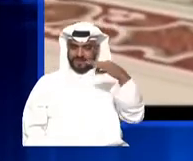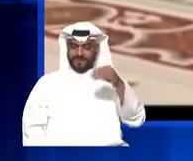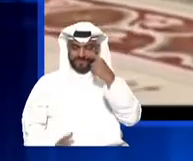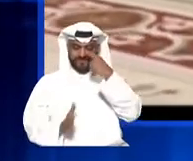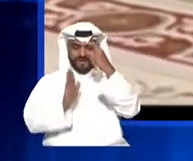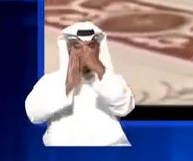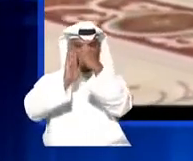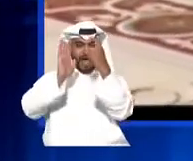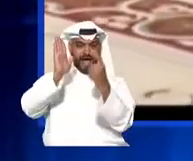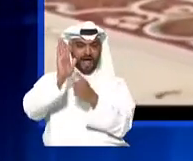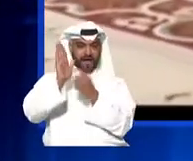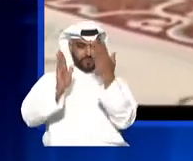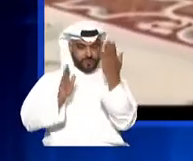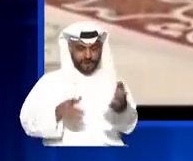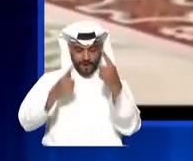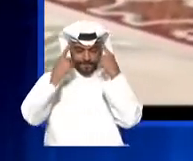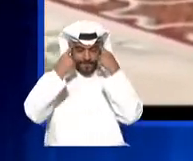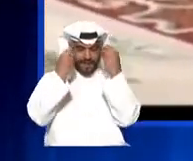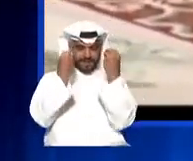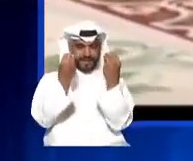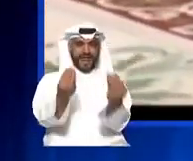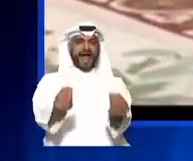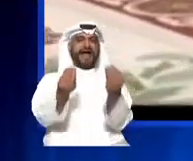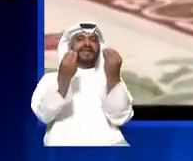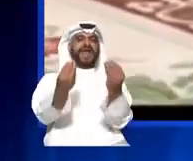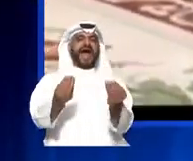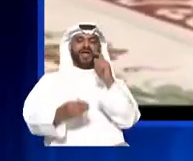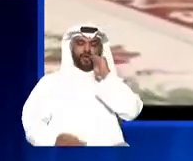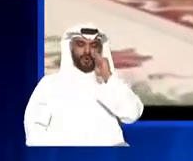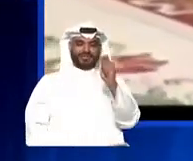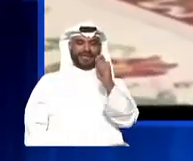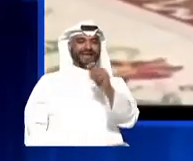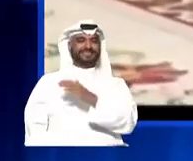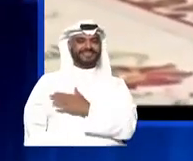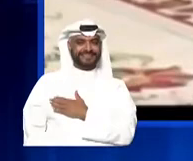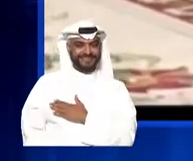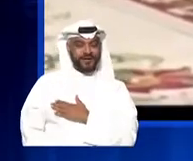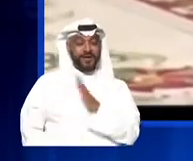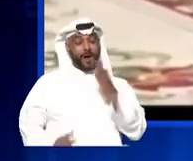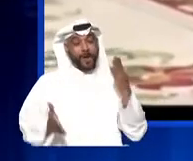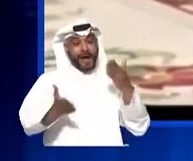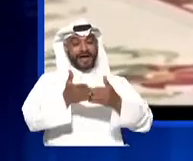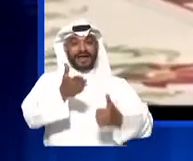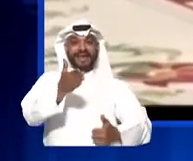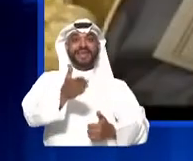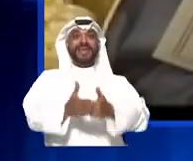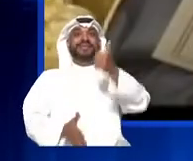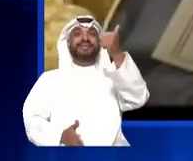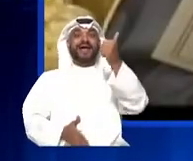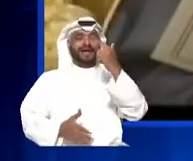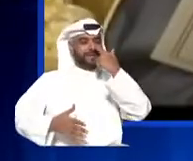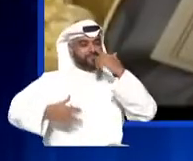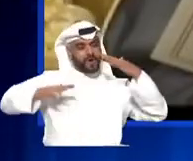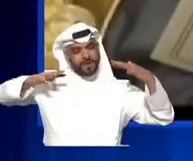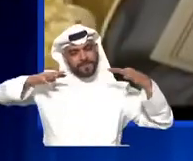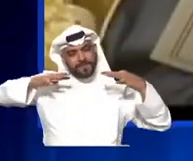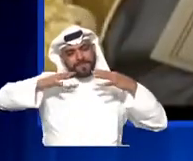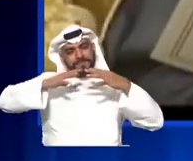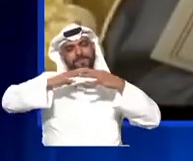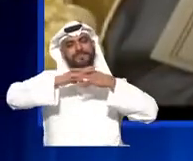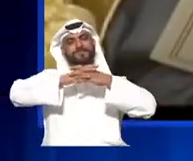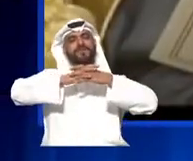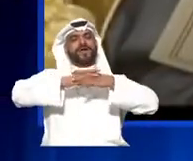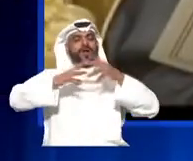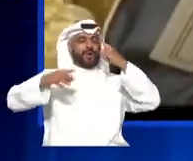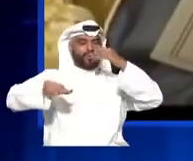القانوني والقيمي الأخلاقي والشخصي، وبالتالي نجح بأن يوجد أمن واستقرار وهدوء.